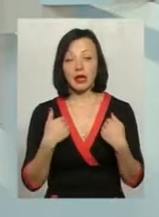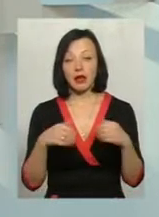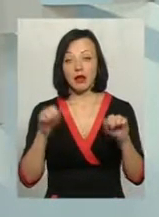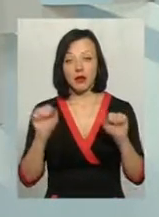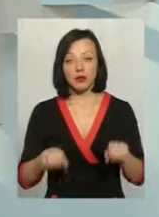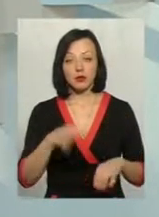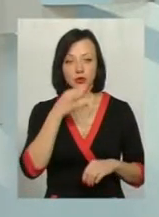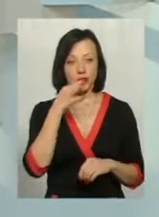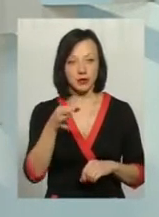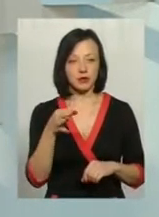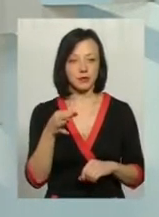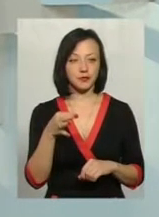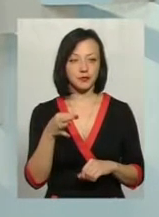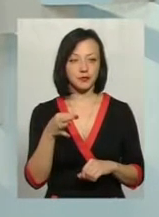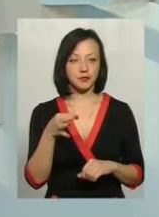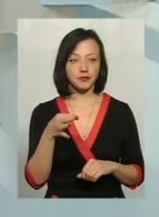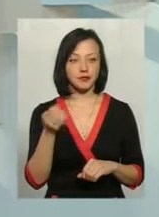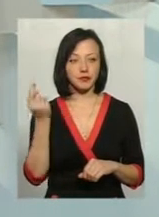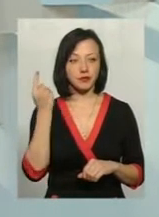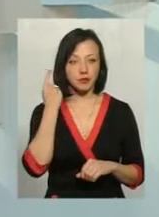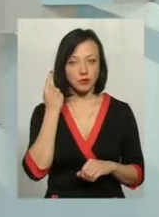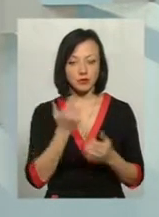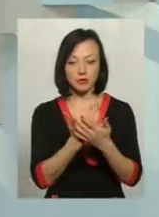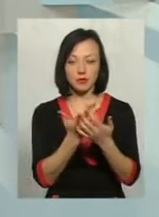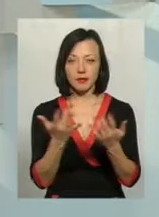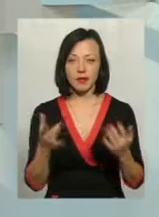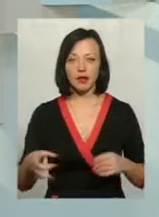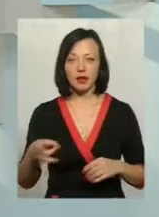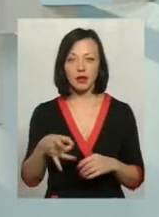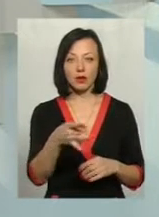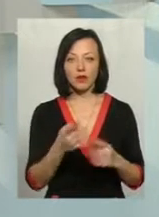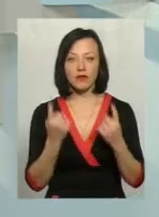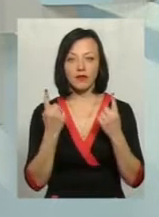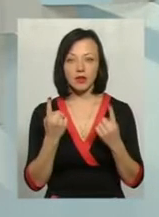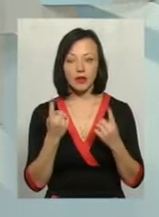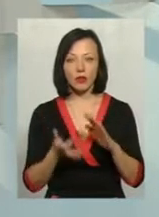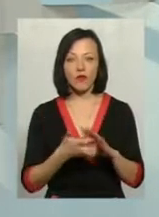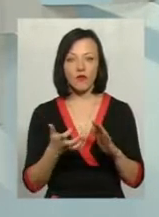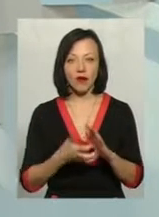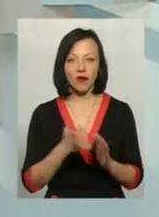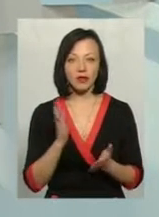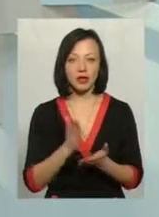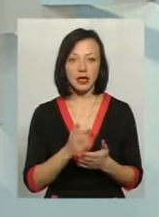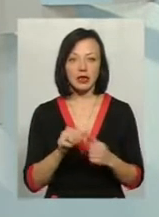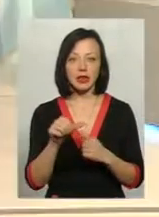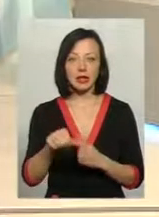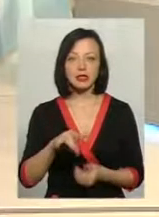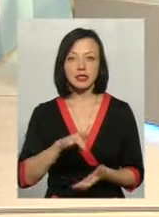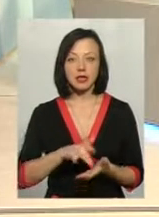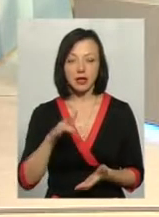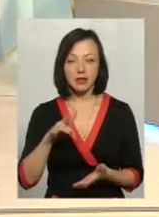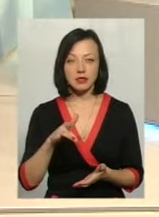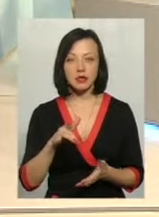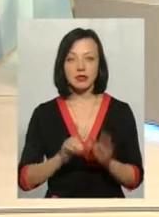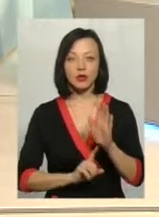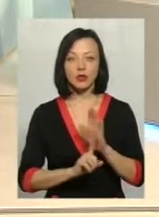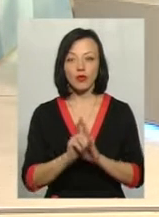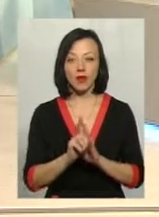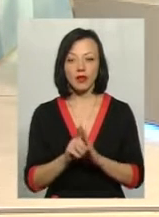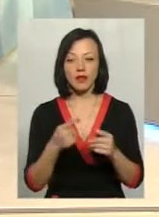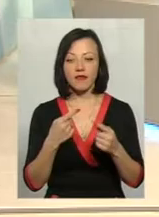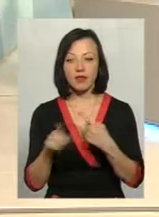зазначити, Сашко продовжить, і те, що ми чуємо в різних регіонах, що великою вадою є, що децентралізація в різних аспектах стартувала в